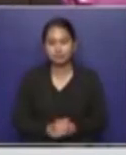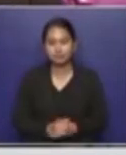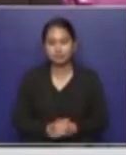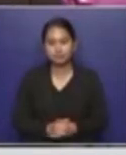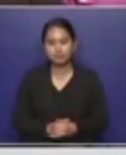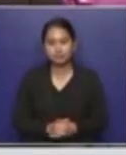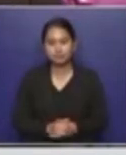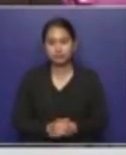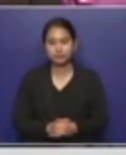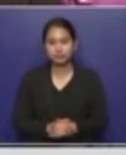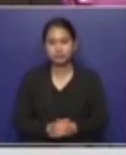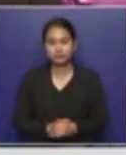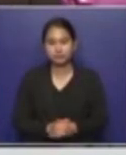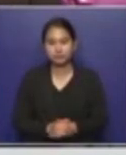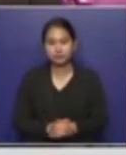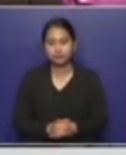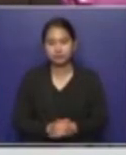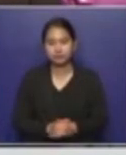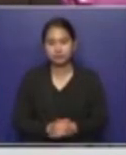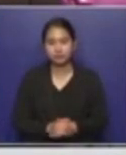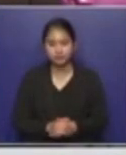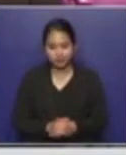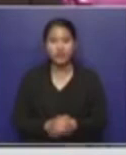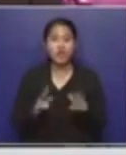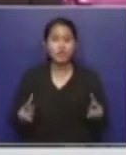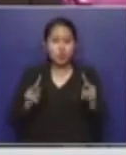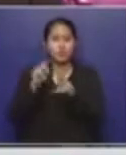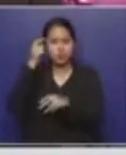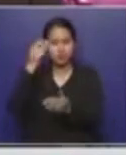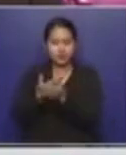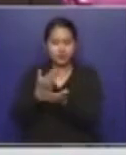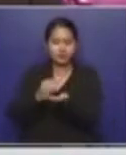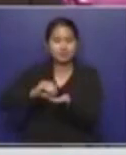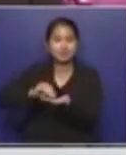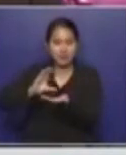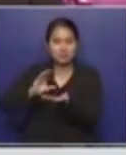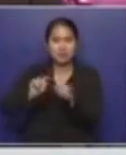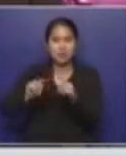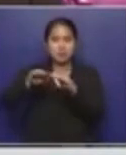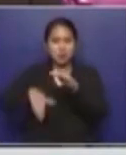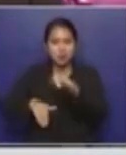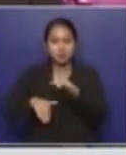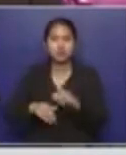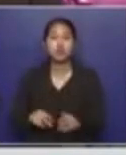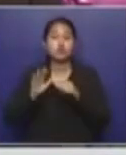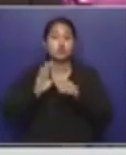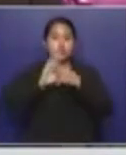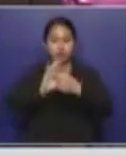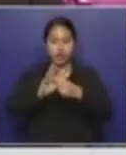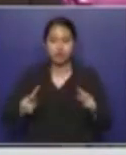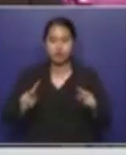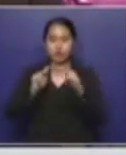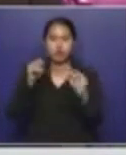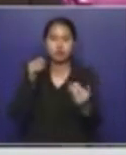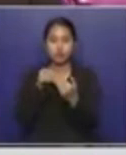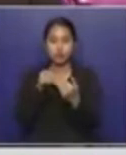ในส่วนของกระทรวงที่น่าจะเพิ่มแต่กลับถูกลดยกตัวอย่างกระทรวงที่ส่งผลโดยตรงกับพี่น้องประ